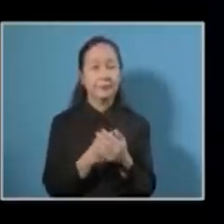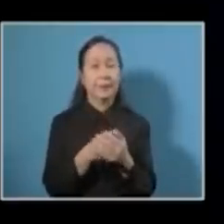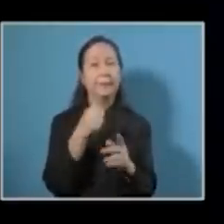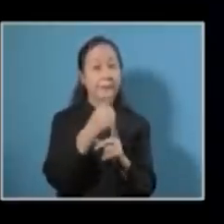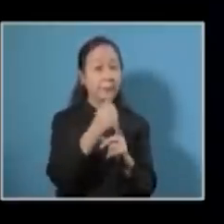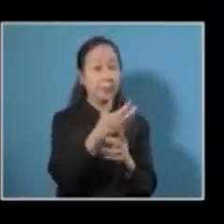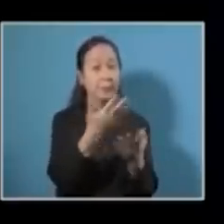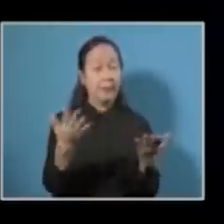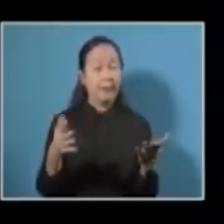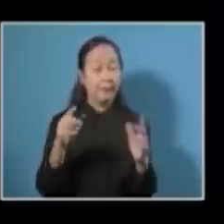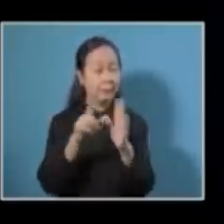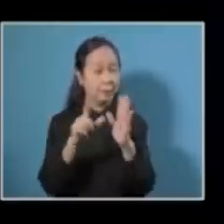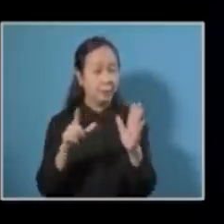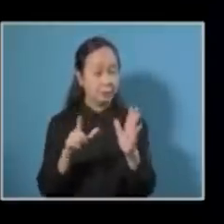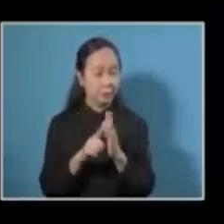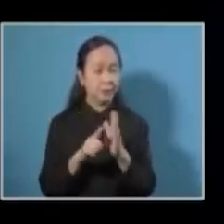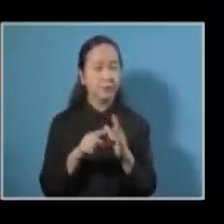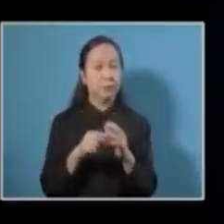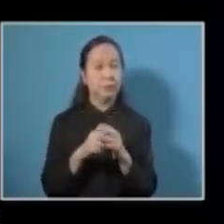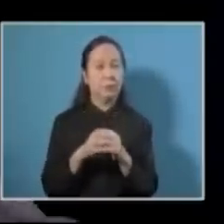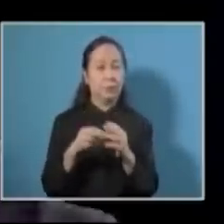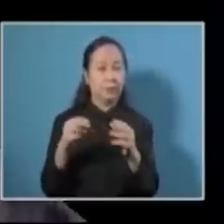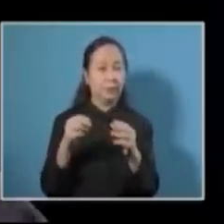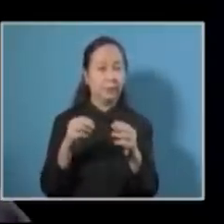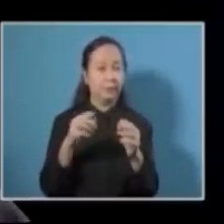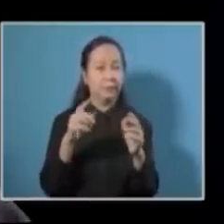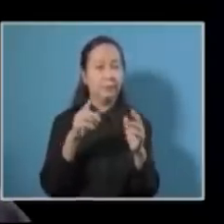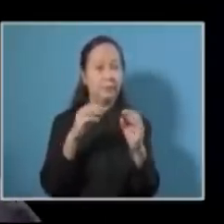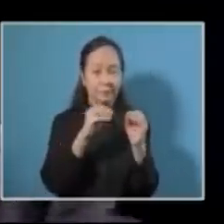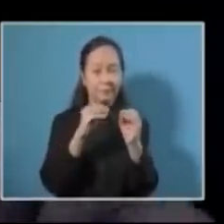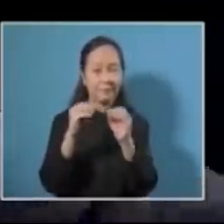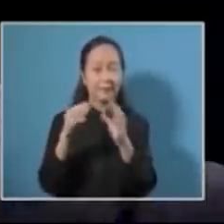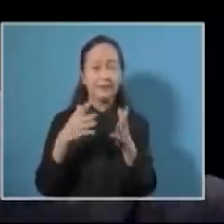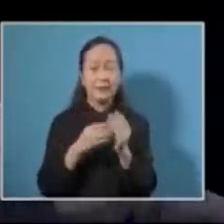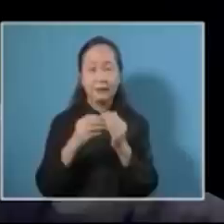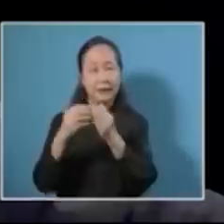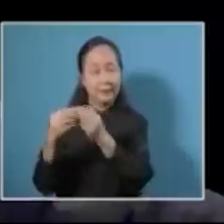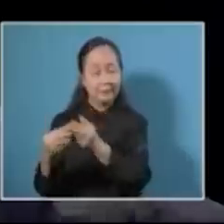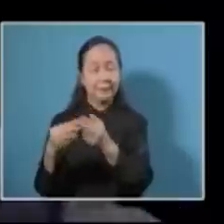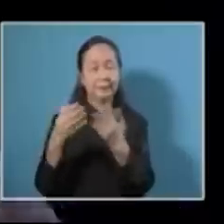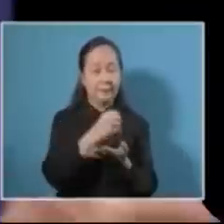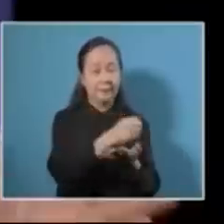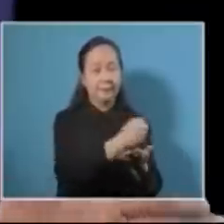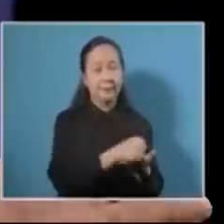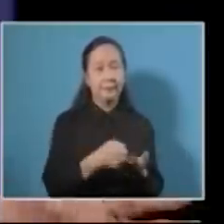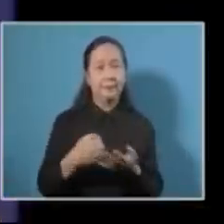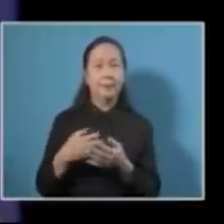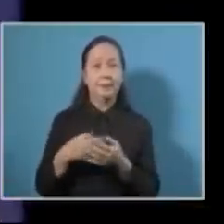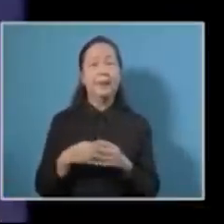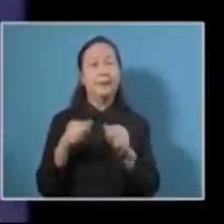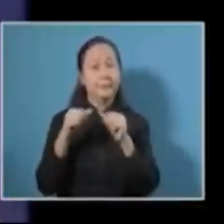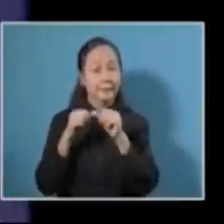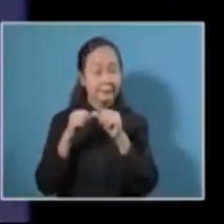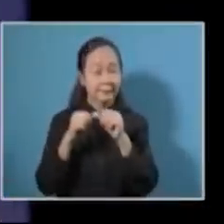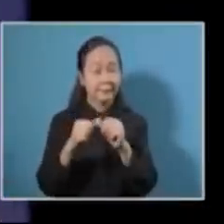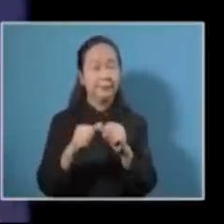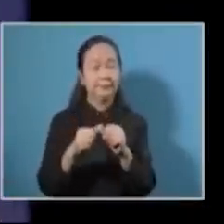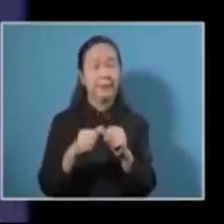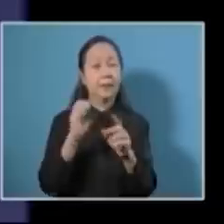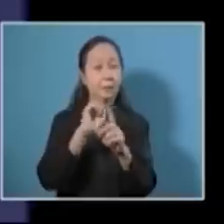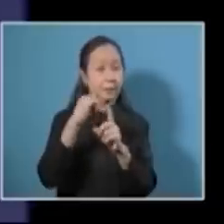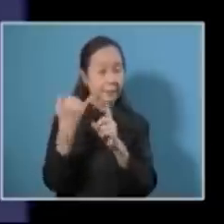batas at patakaran na nagli-legalisa sa pangaapi at pagpapahirap ng ating mga mamayan. Hanggat ganyan ang ating